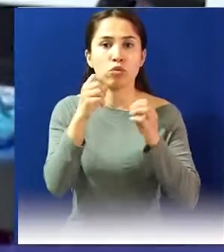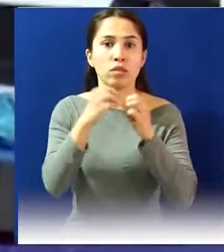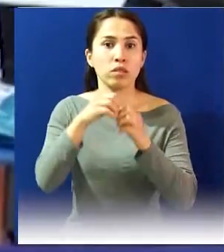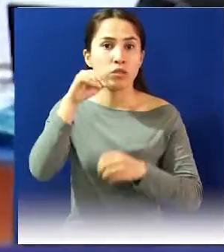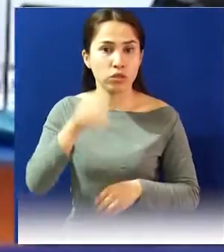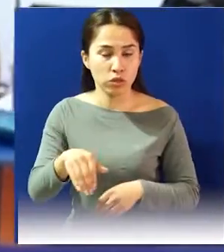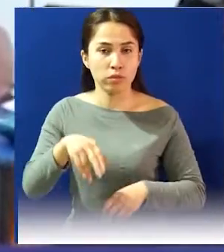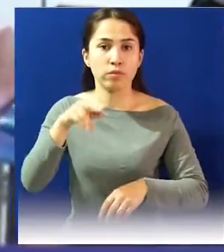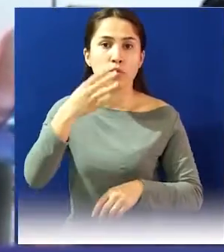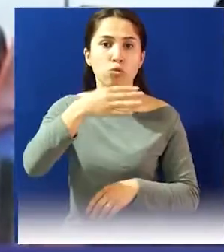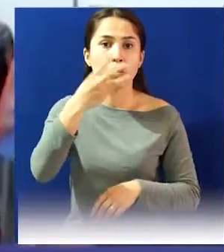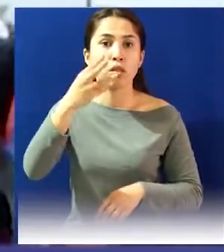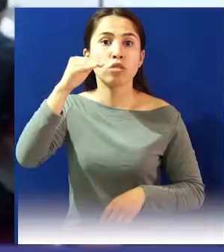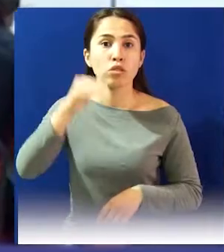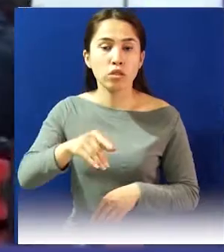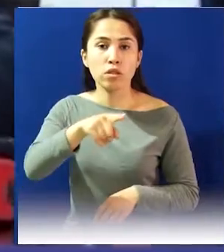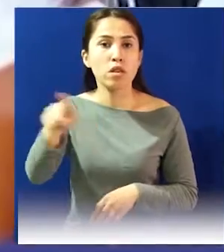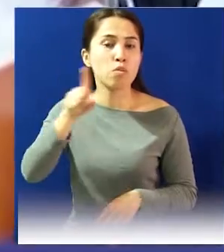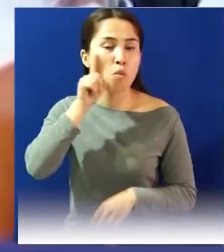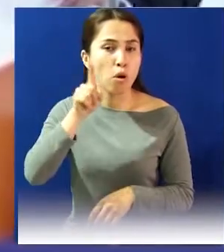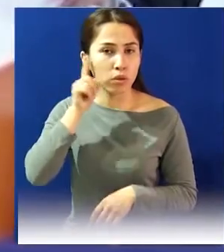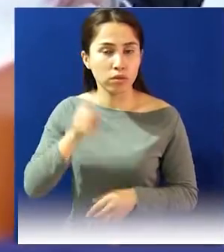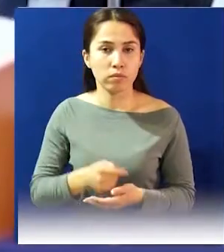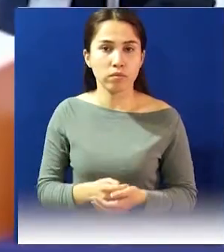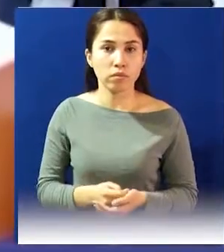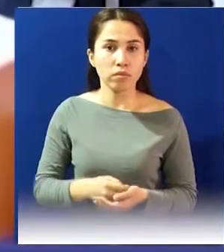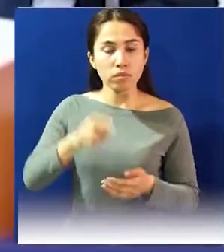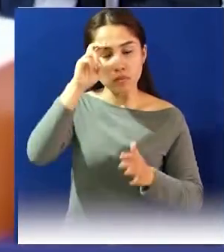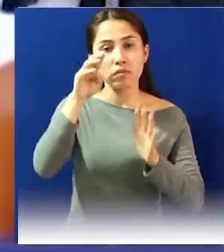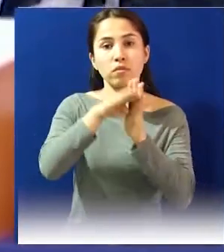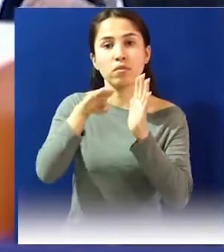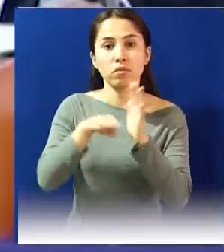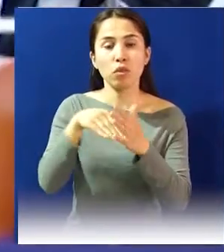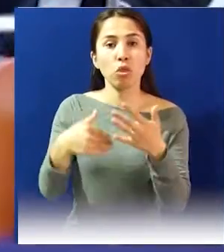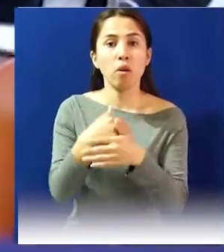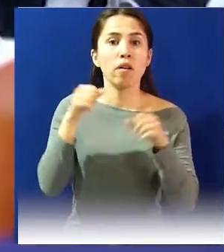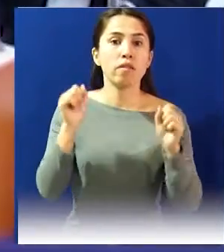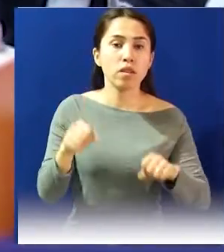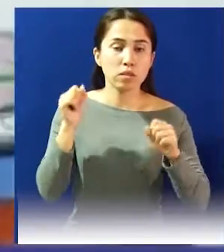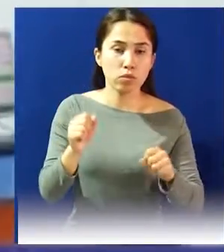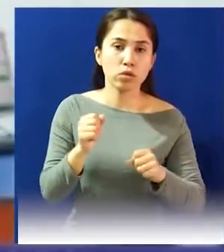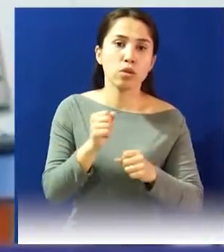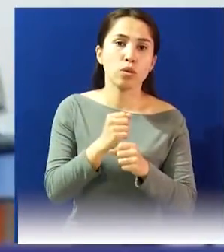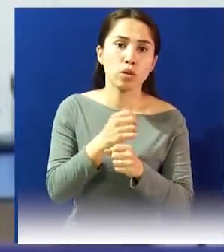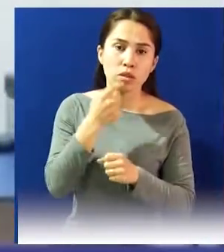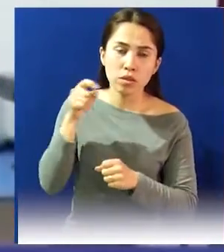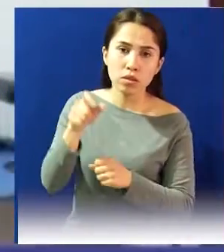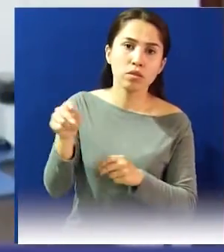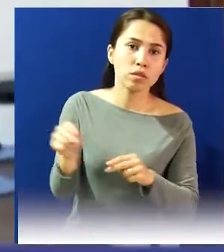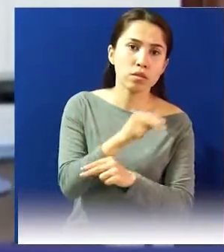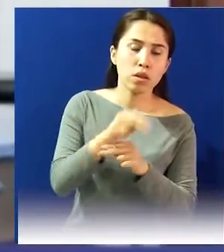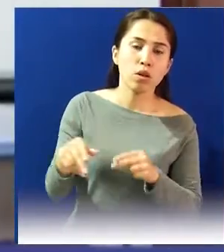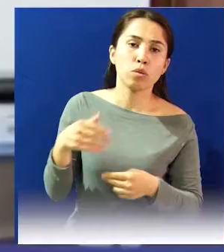азамат жұмысқа орналасты. 43 мың астамы жастар. Жол картасын іске асыру барысында жаңа әлеуметтік коммуналдық нысандар мен